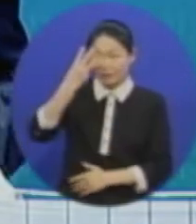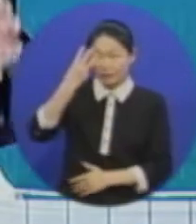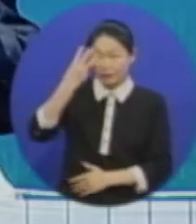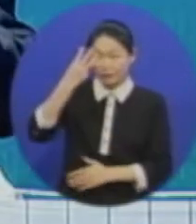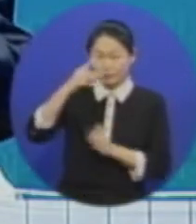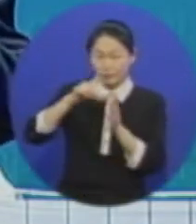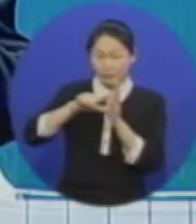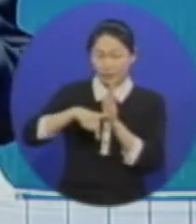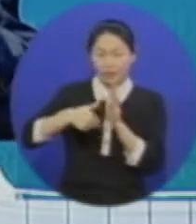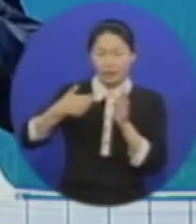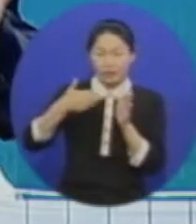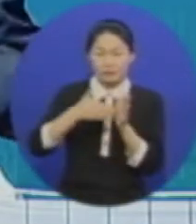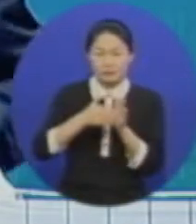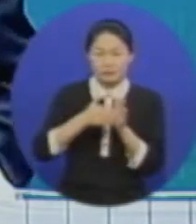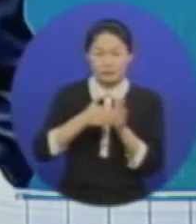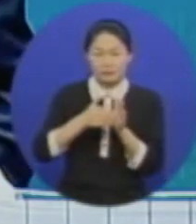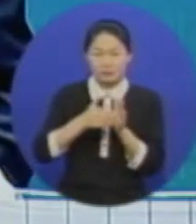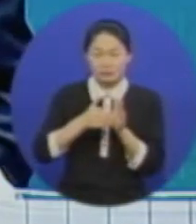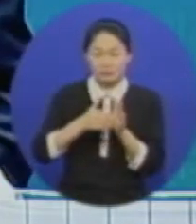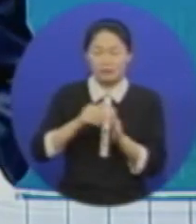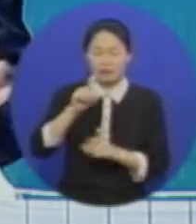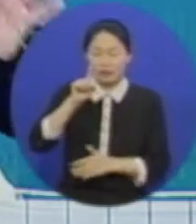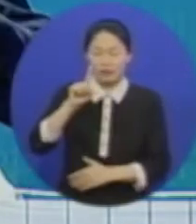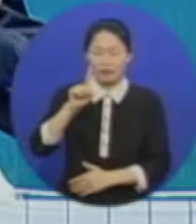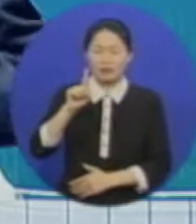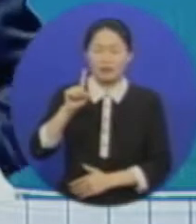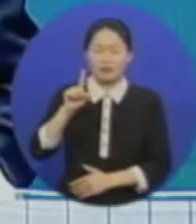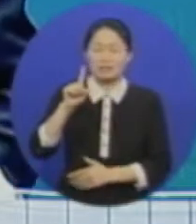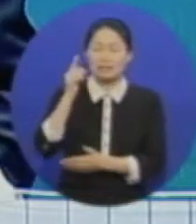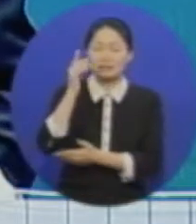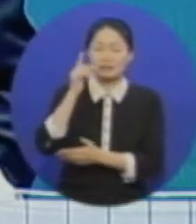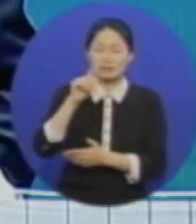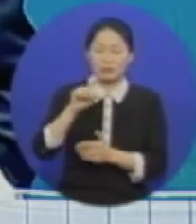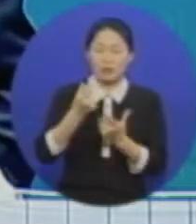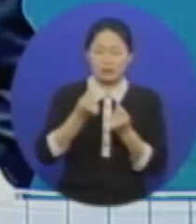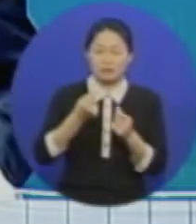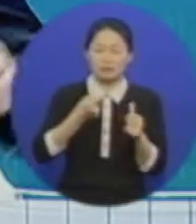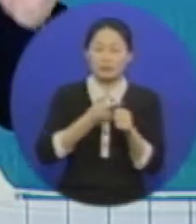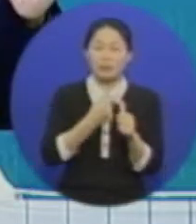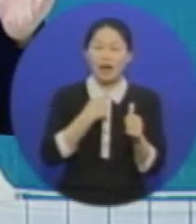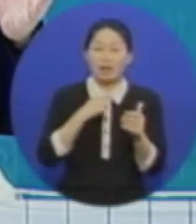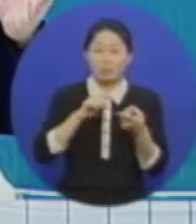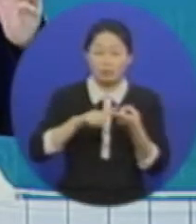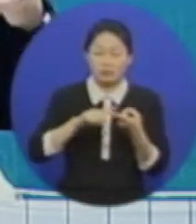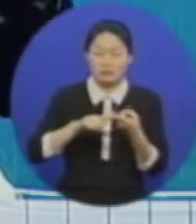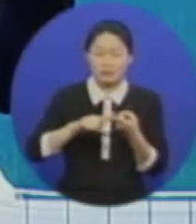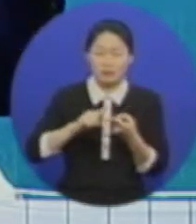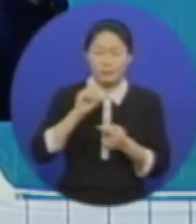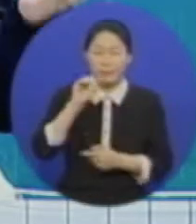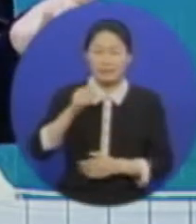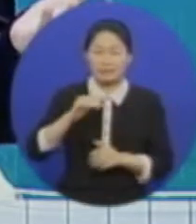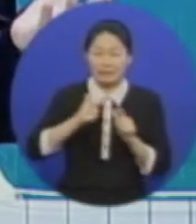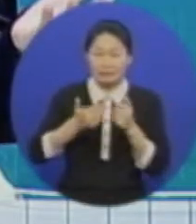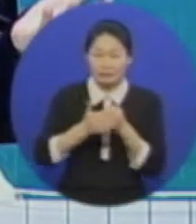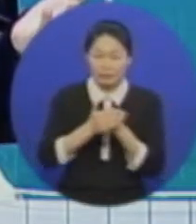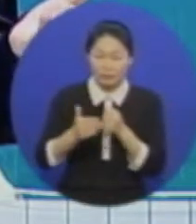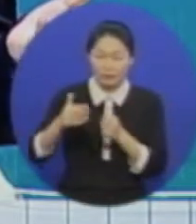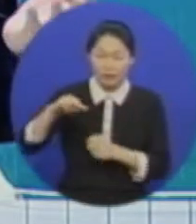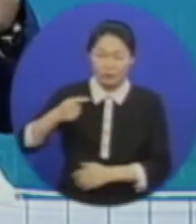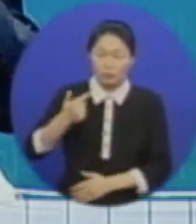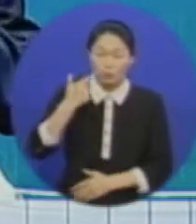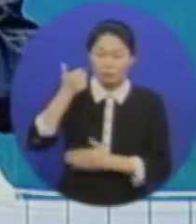고 3 될 때까지 그 사실을 전혀 몰랐어요 전혀 그 이야기를 안 하니까 손양원 목사님이 자신의 양아버지 고